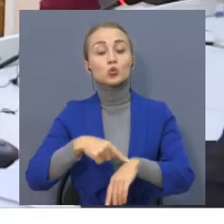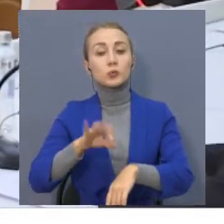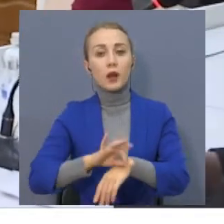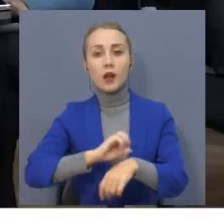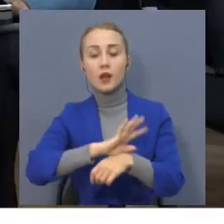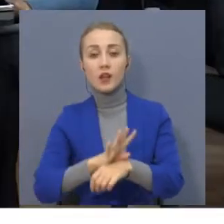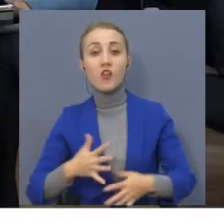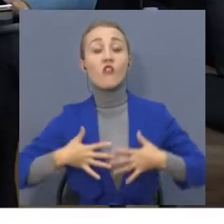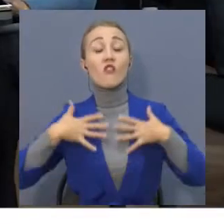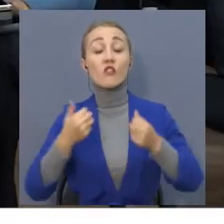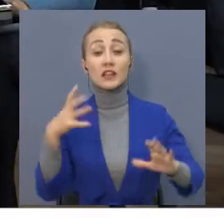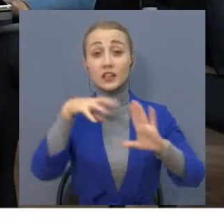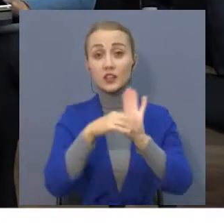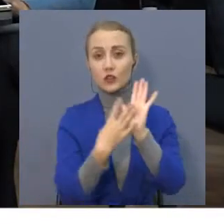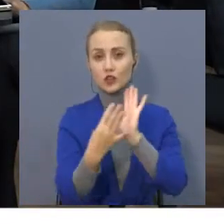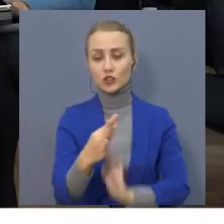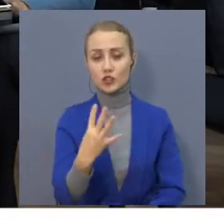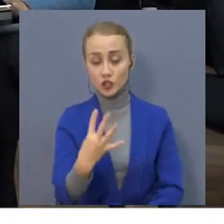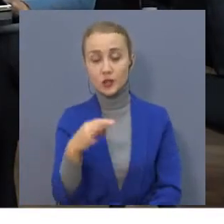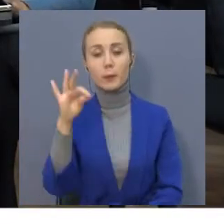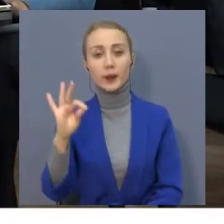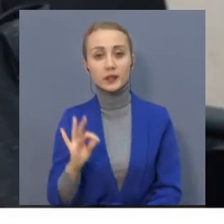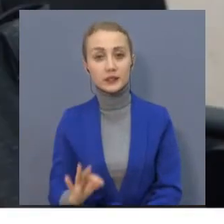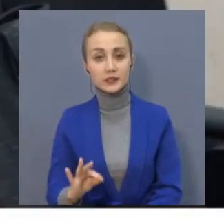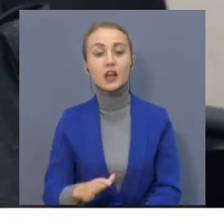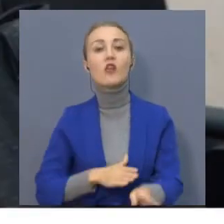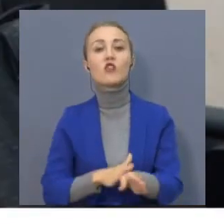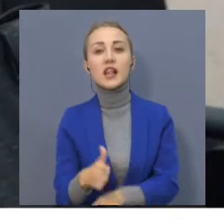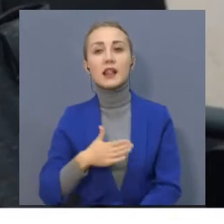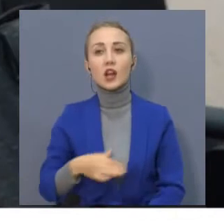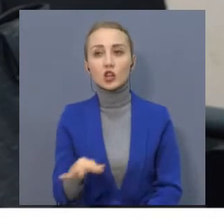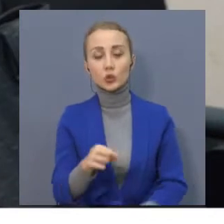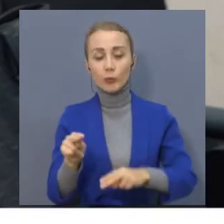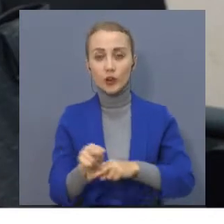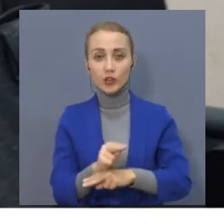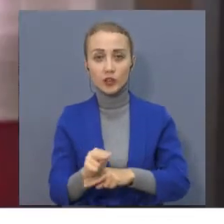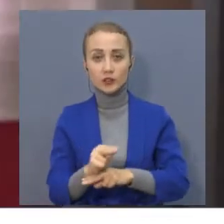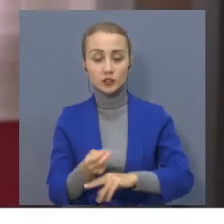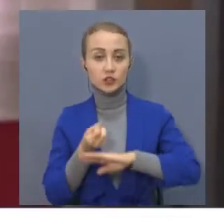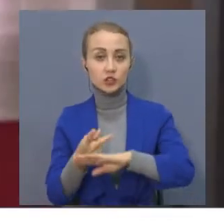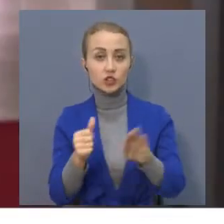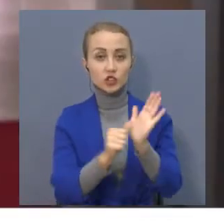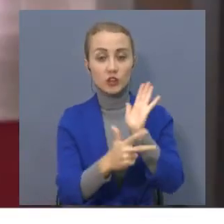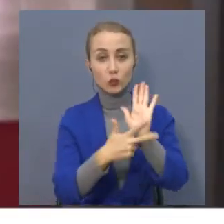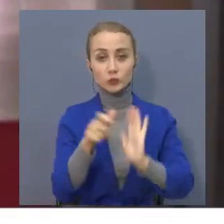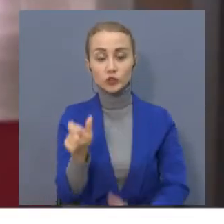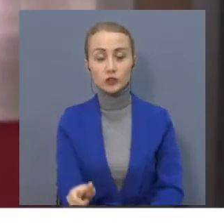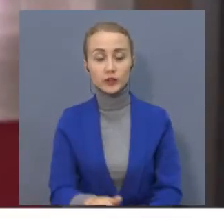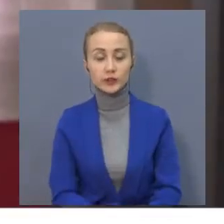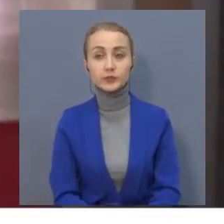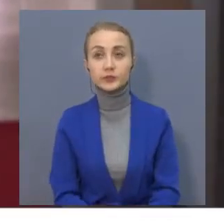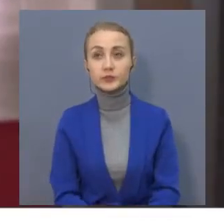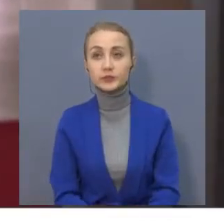шыққан. Бүгінгі күні облыстық стационарларда коронавирус шықтырған 68 науқас әлі де емделіп жатыр. Целым у нас